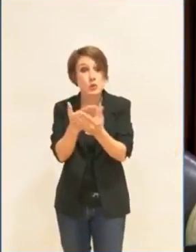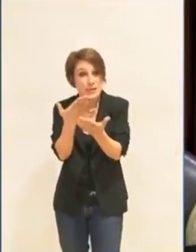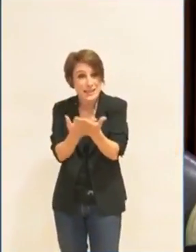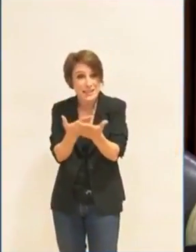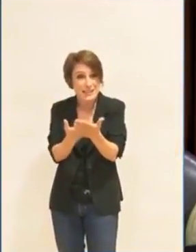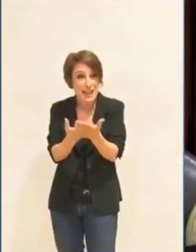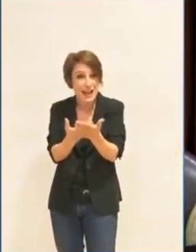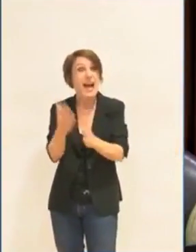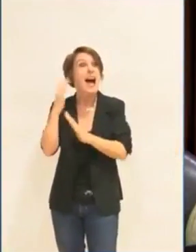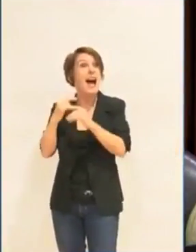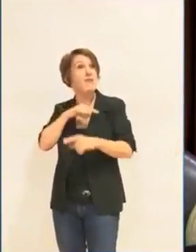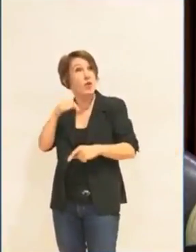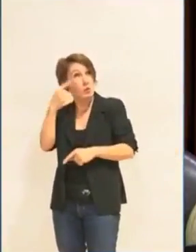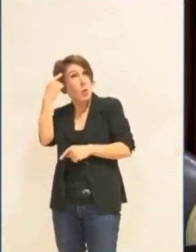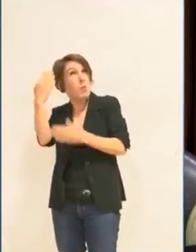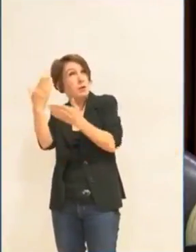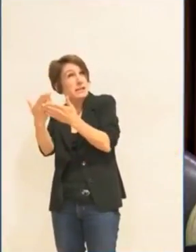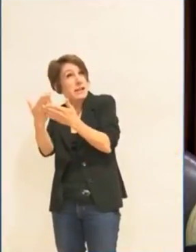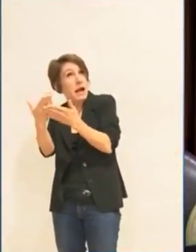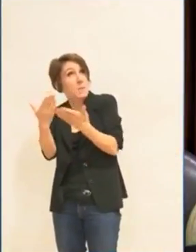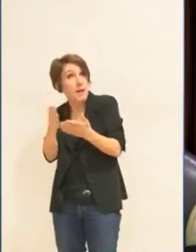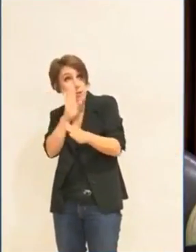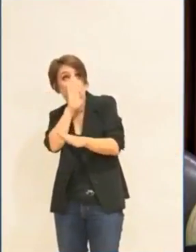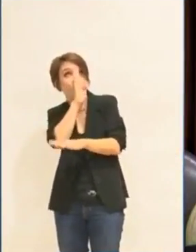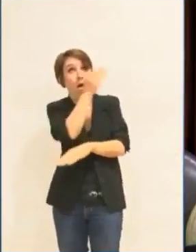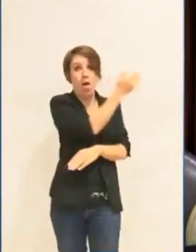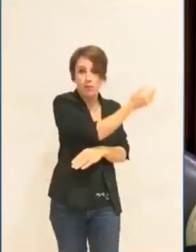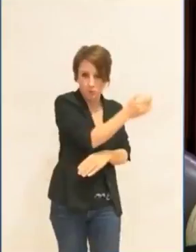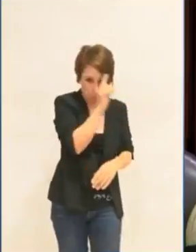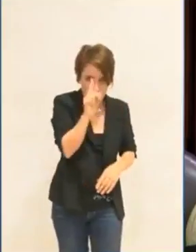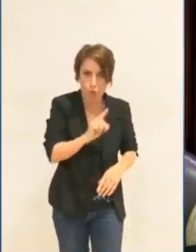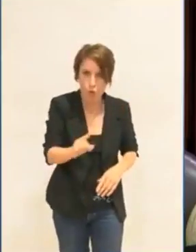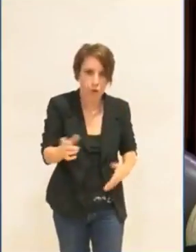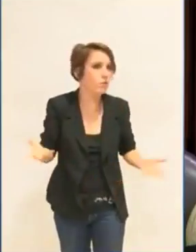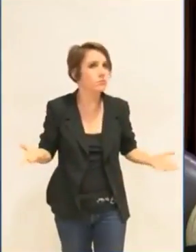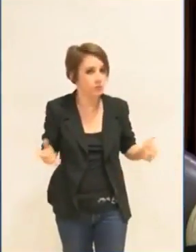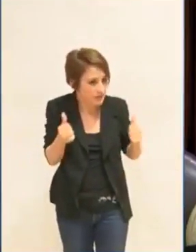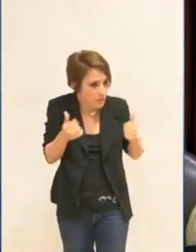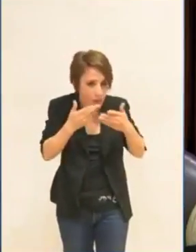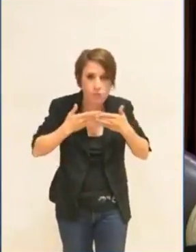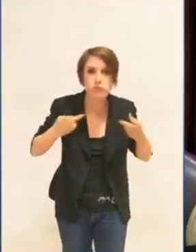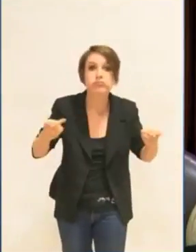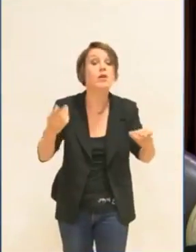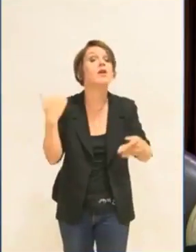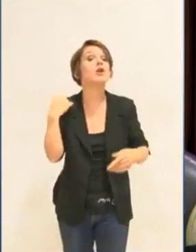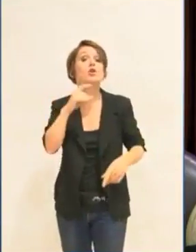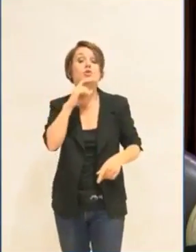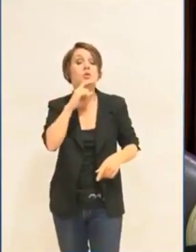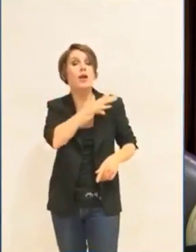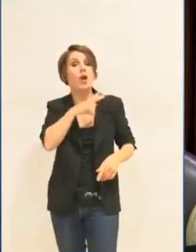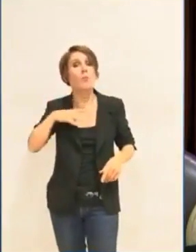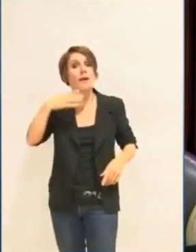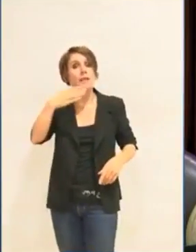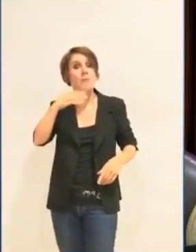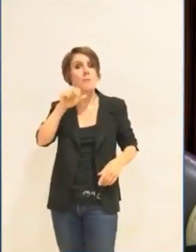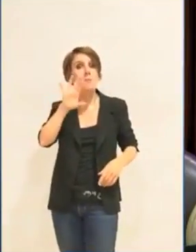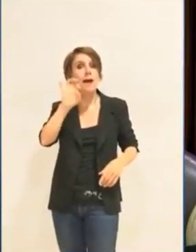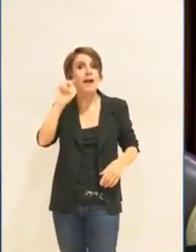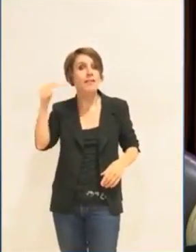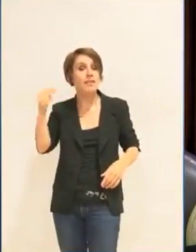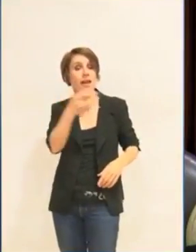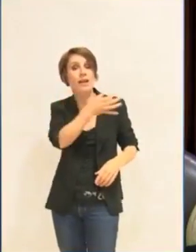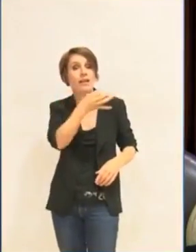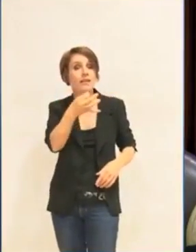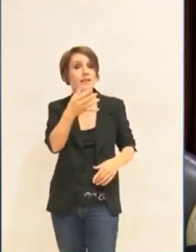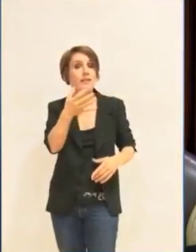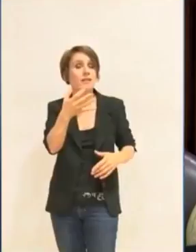évoluons. C'est ça qu'il faut pouvoir dire. Tout à l'heure, Elisa Martin disait « Qu'est-ce que nous voulons pour Villeneuve ?» J'entends personne, depuis que je connais ce dossier,